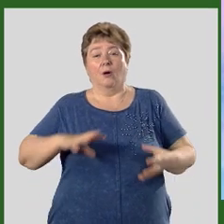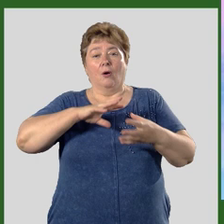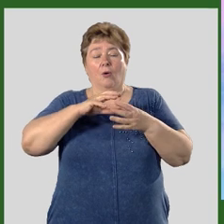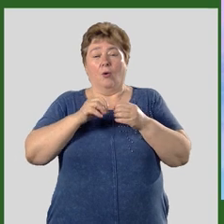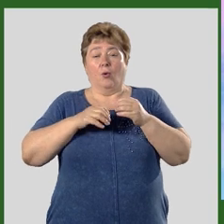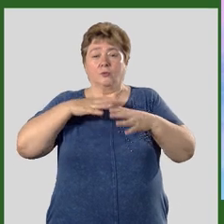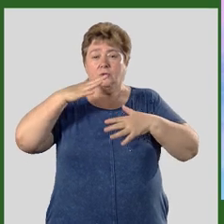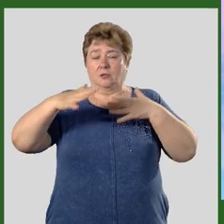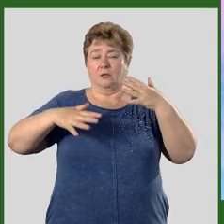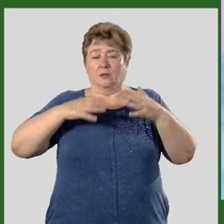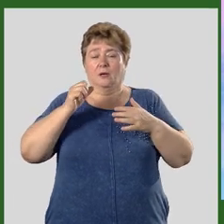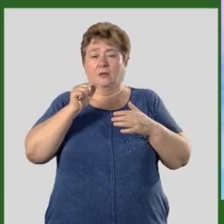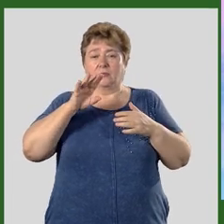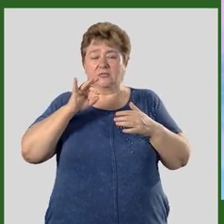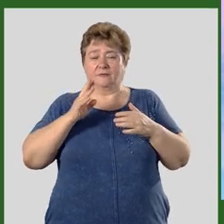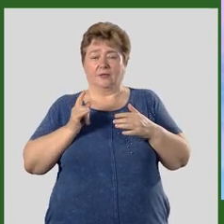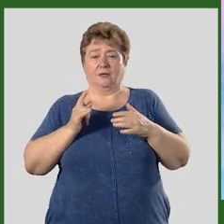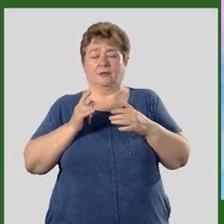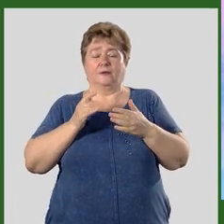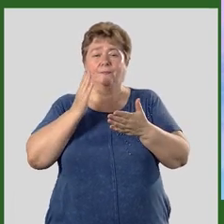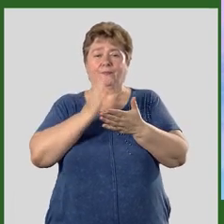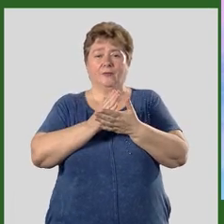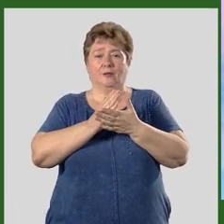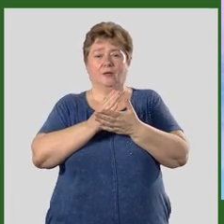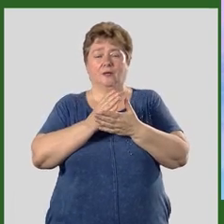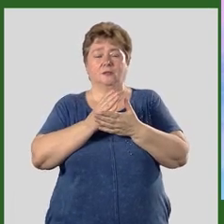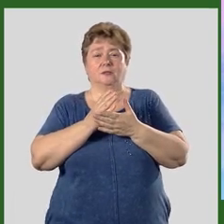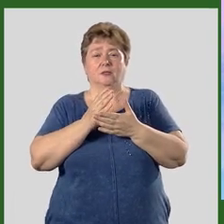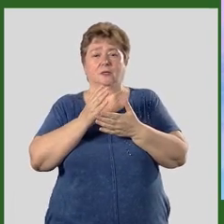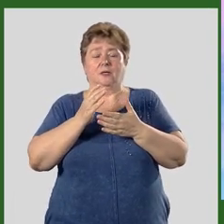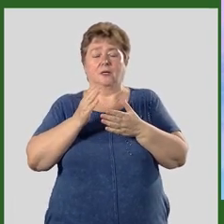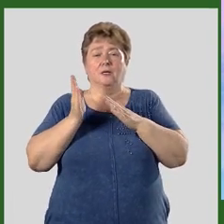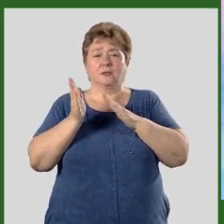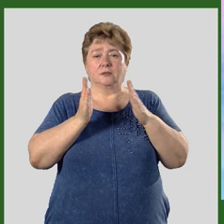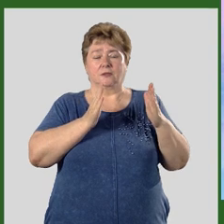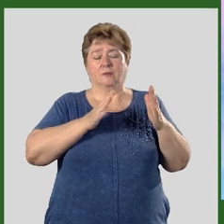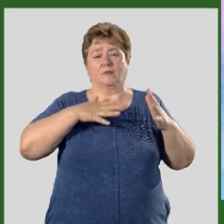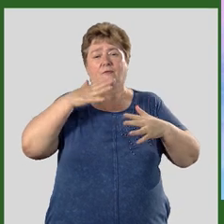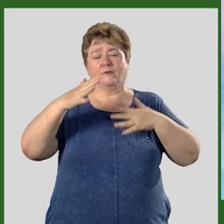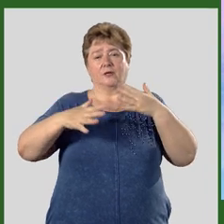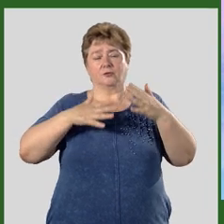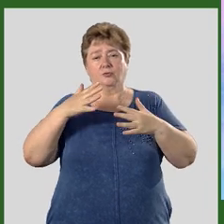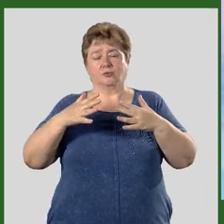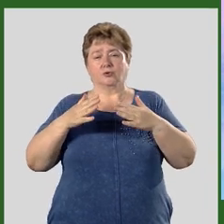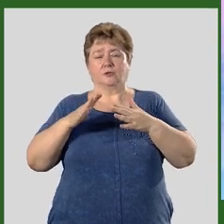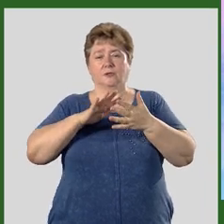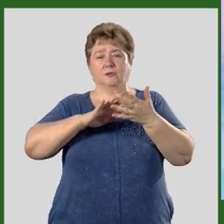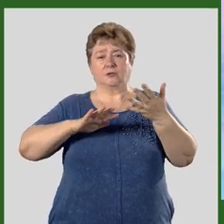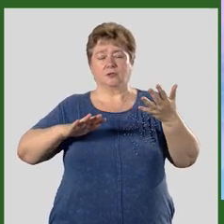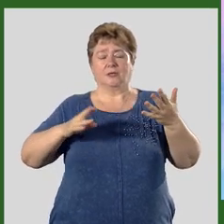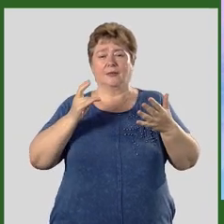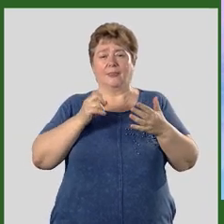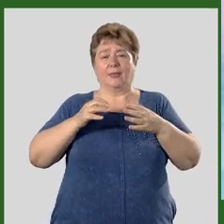Общая циркуляция атмосферы представляет собой систему воздушных течений над